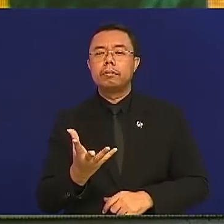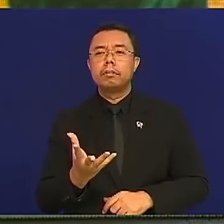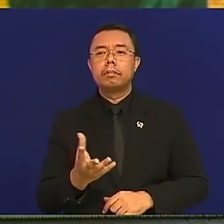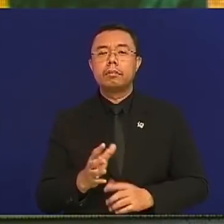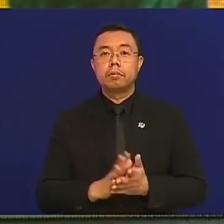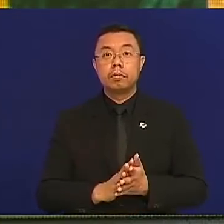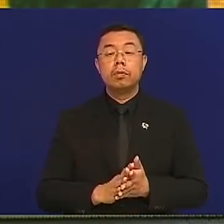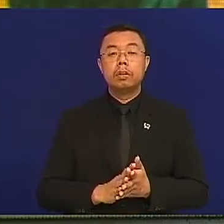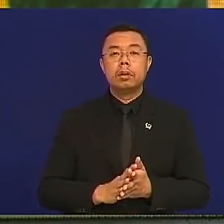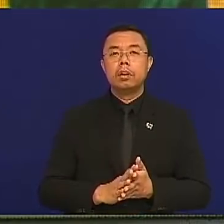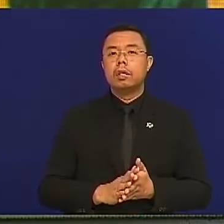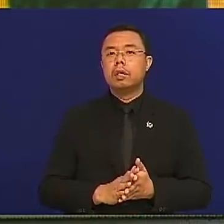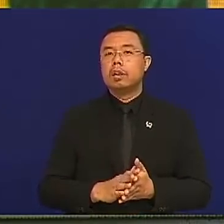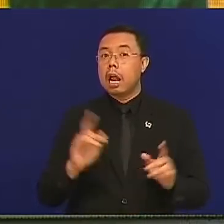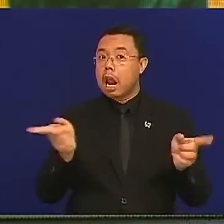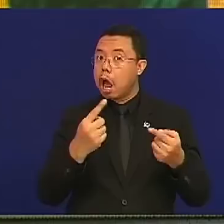Intan-intan permata.